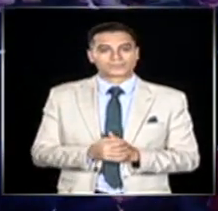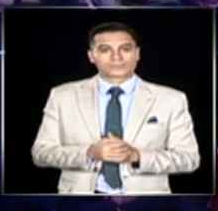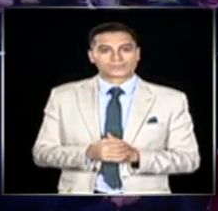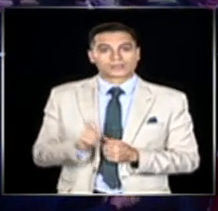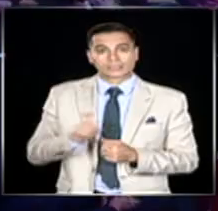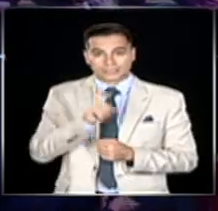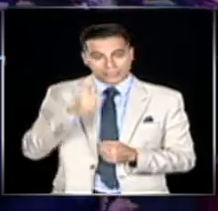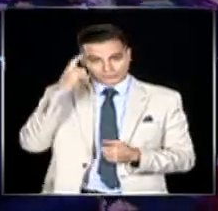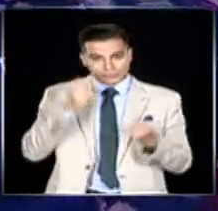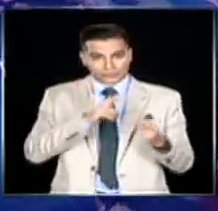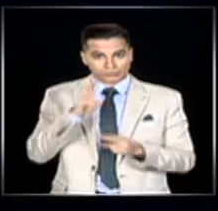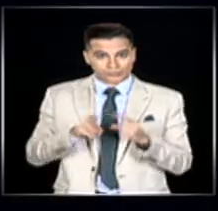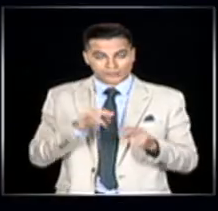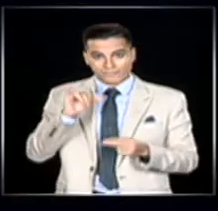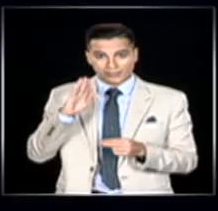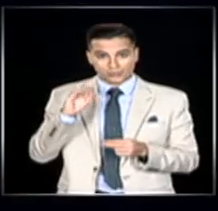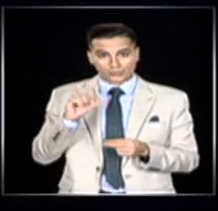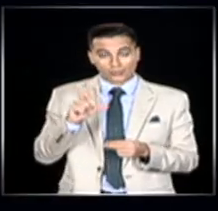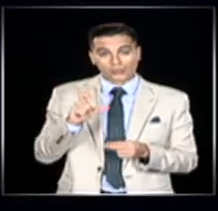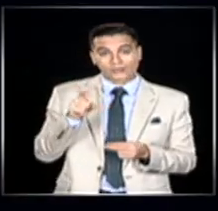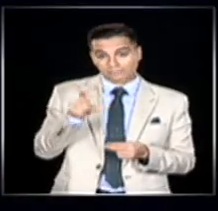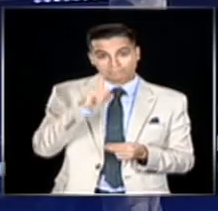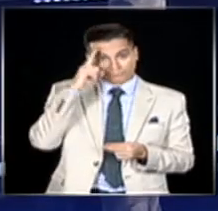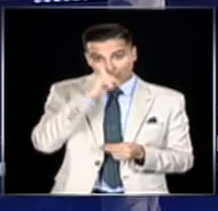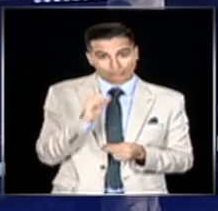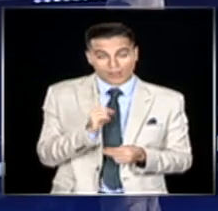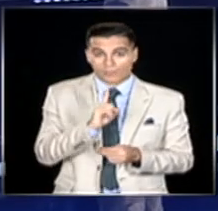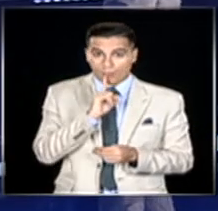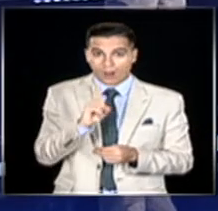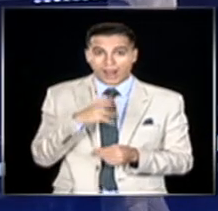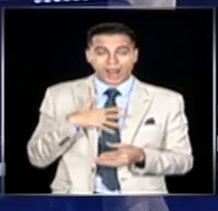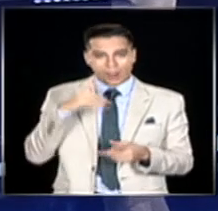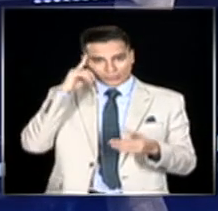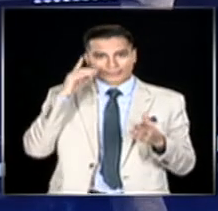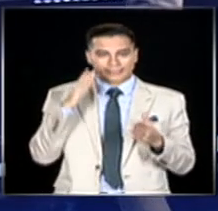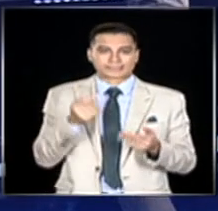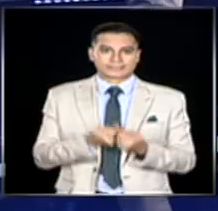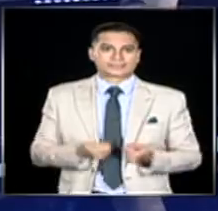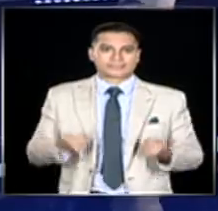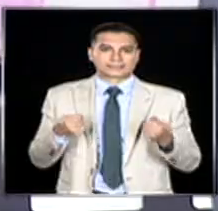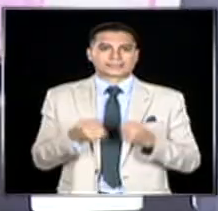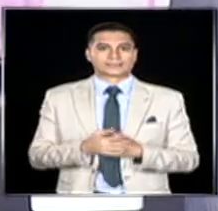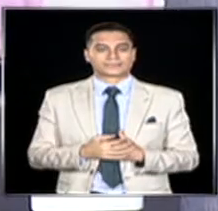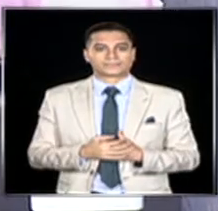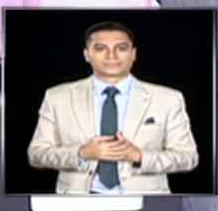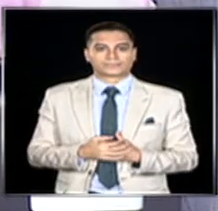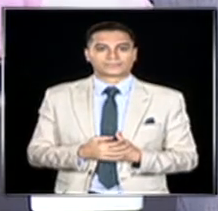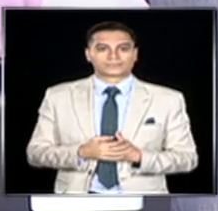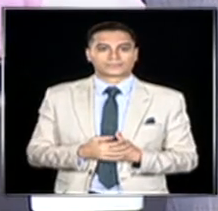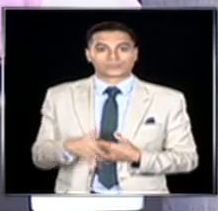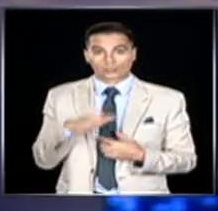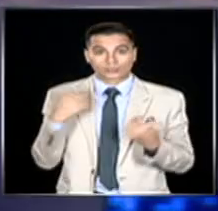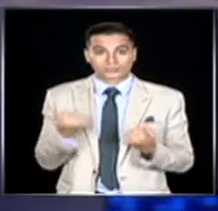أسئلة تحت الضغط يا ميسون مش صعبة، ولكن عايزة شوية تركيز. طيب. حد كان